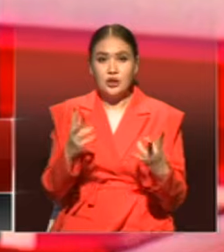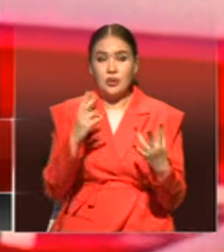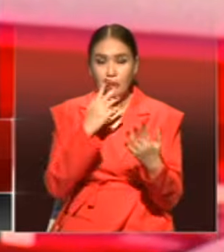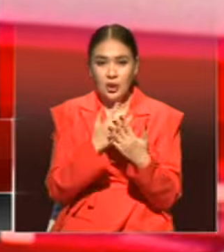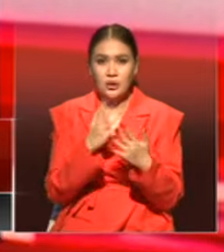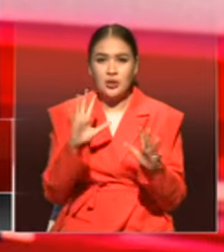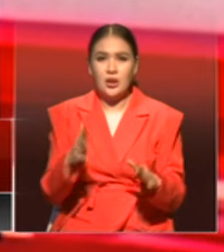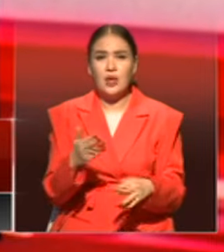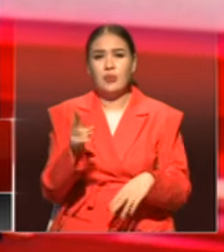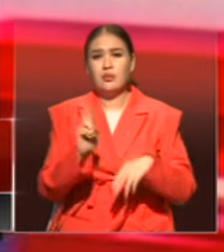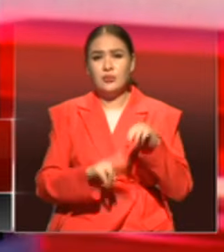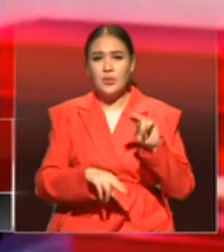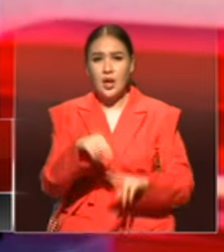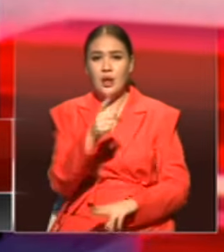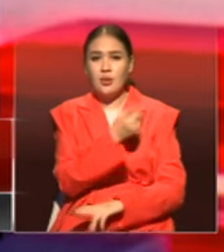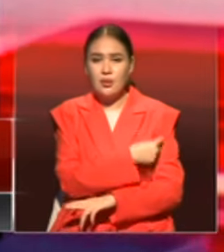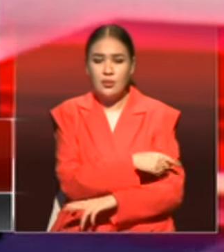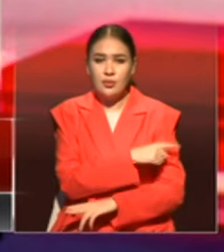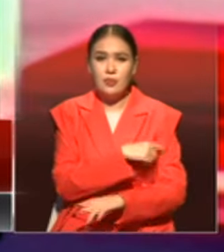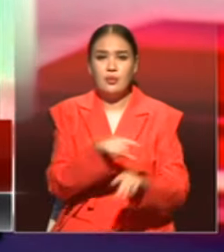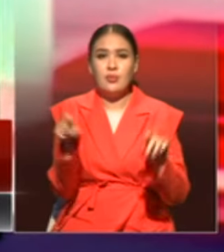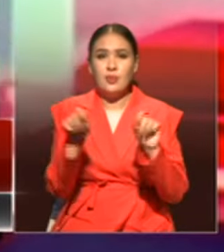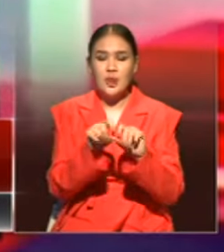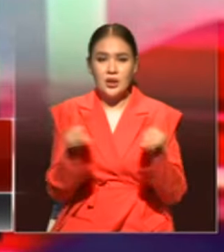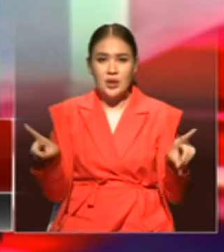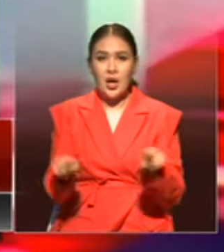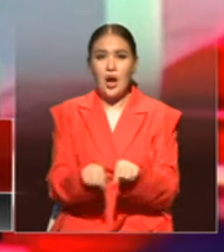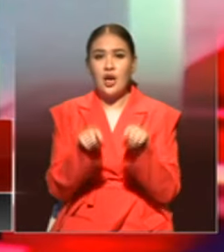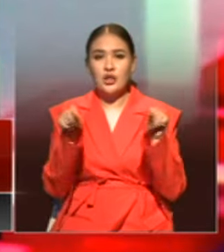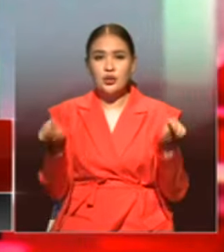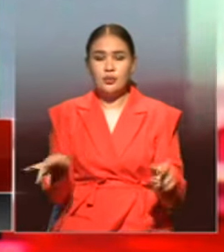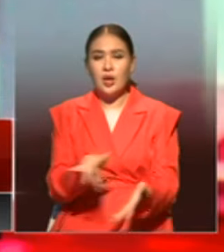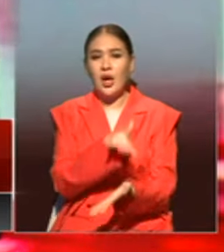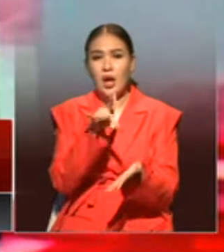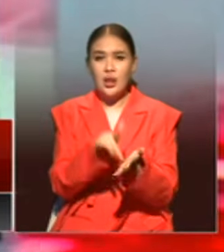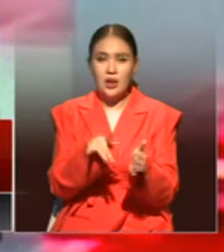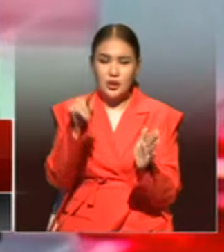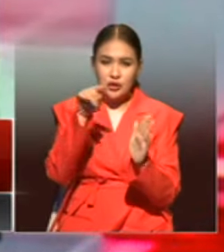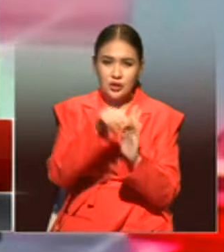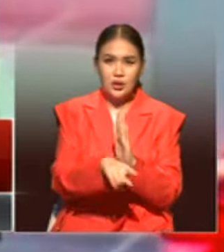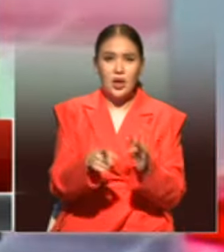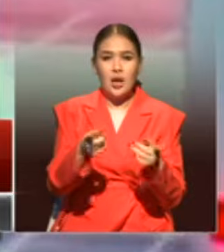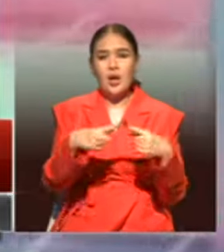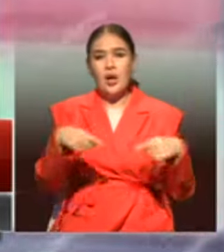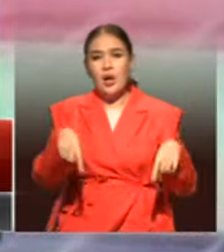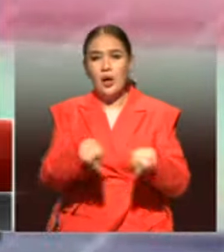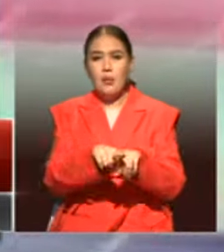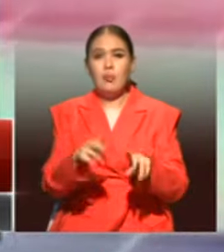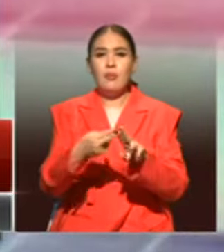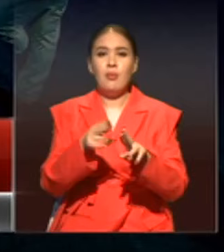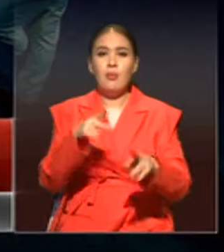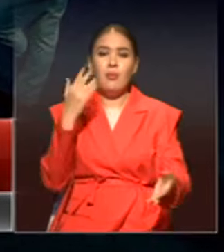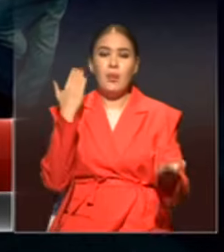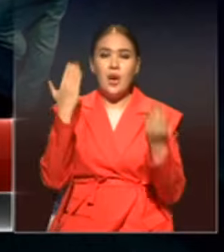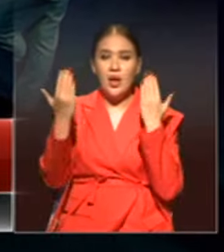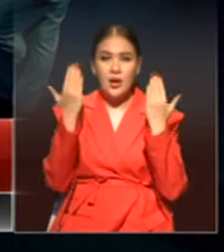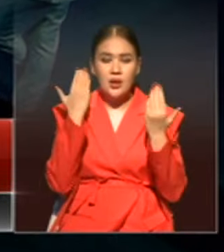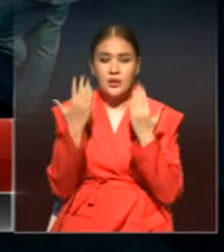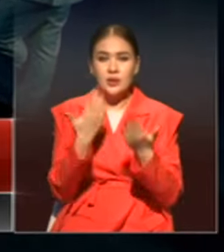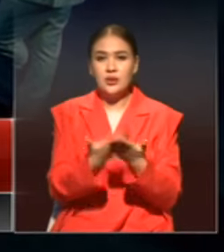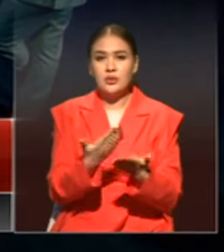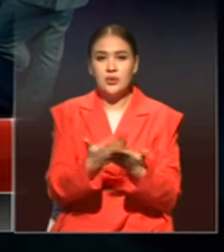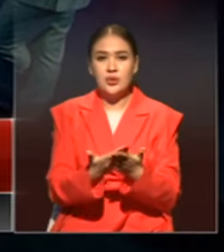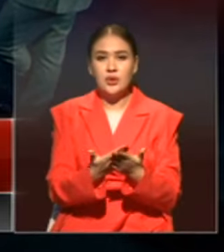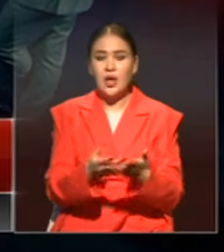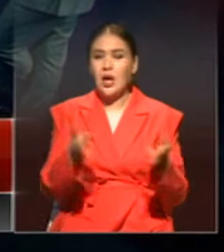отқан поликлиникалар, мектептер бар, дұрыс қой, ашылып отқан там қала ішінде, қала сыртындағы парктар бар, соларға біздің